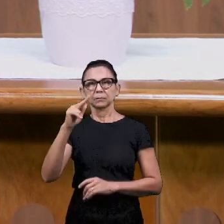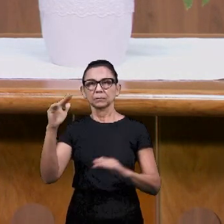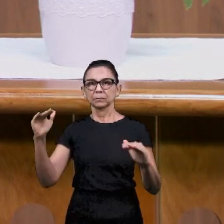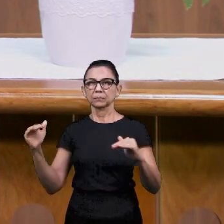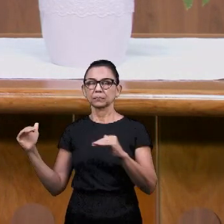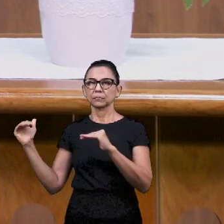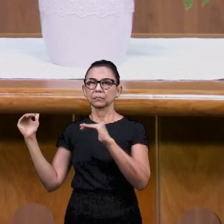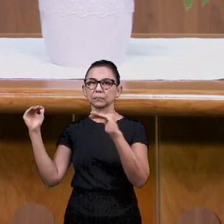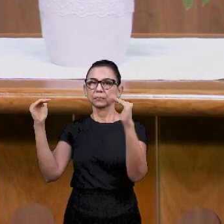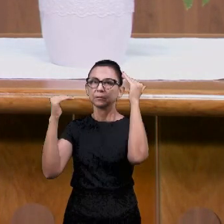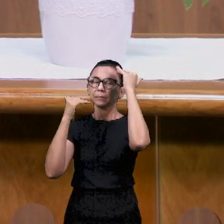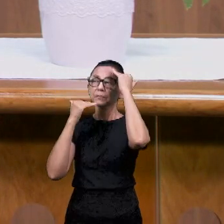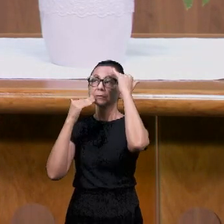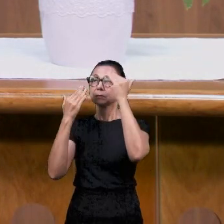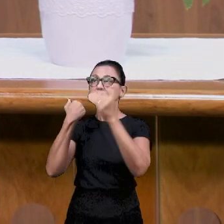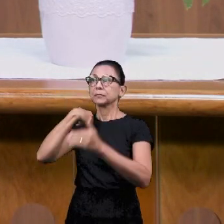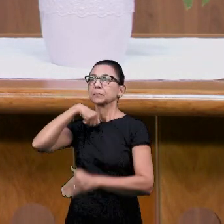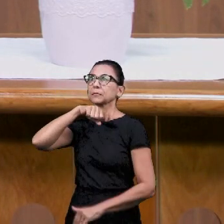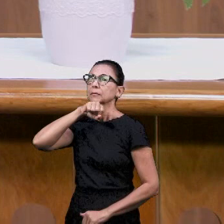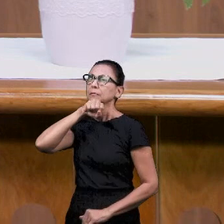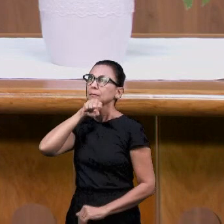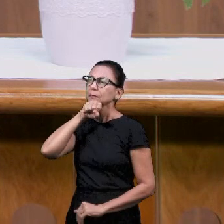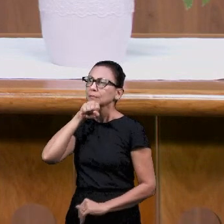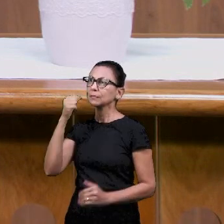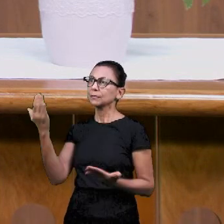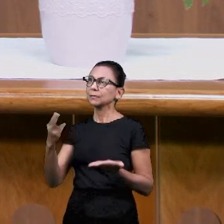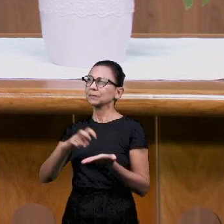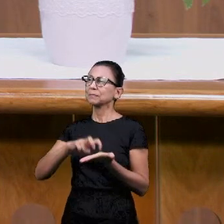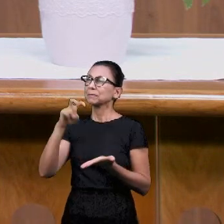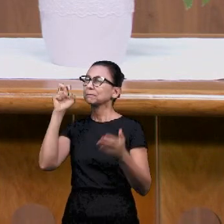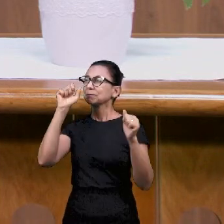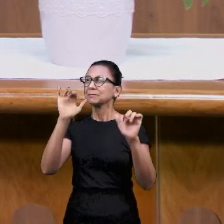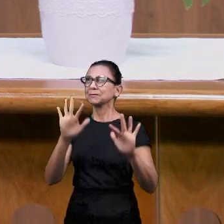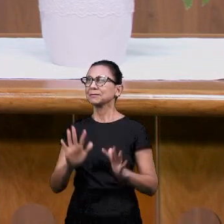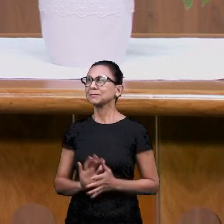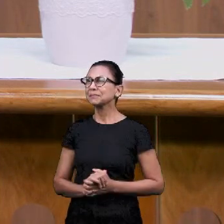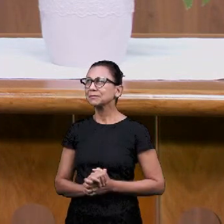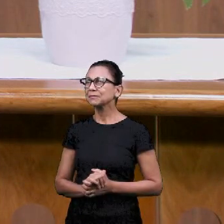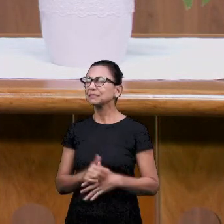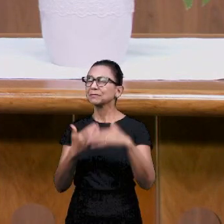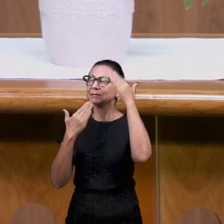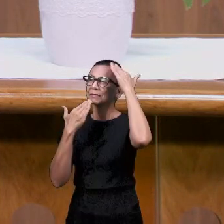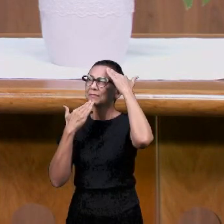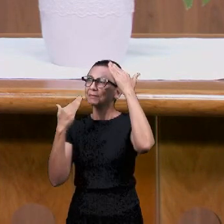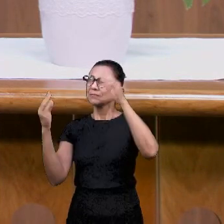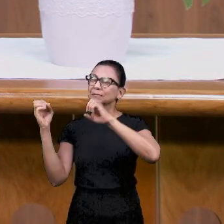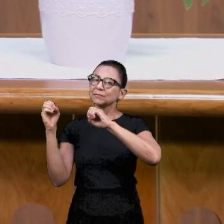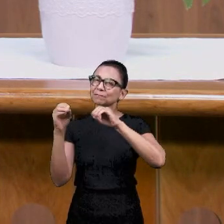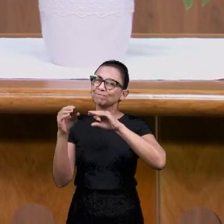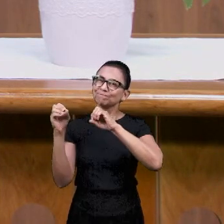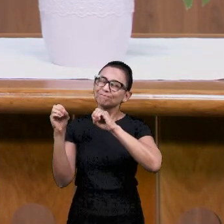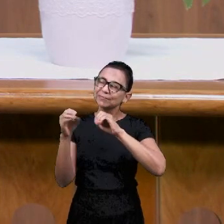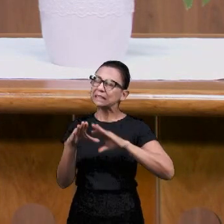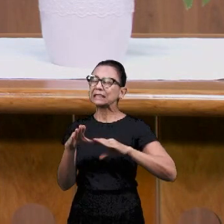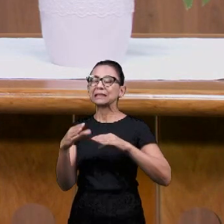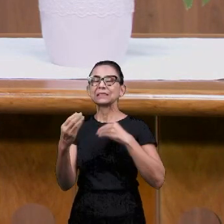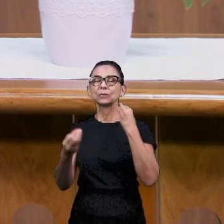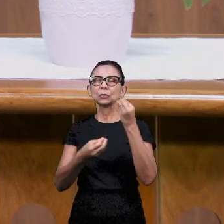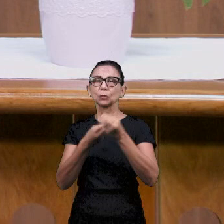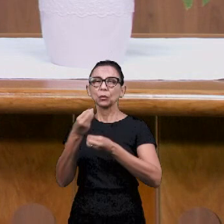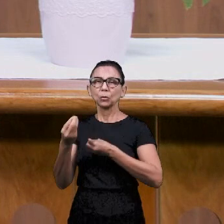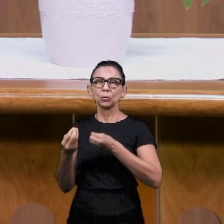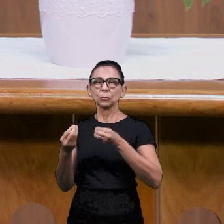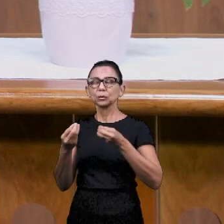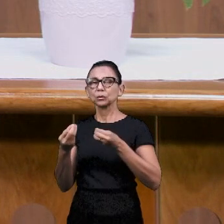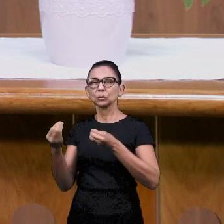glorifions, Père, pour la bénédiction de ce matin, pour ton enseignement, pour la manière comme le Seigneur conduit ton œuvre,